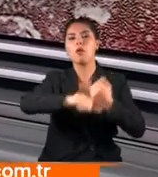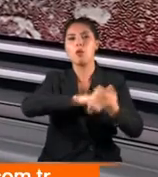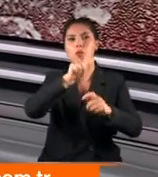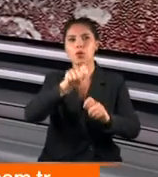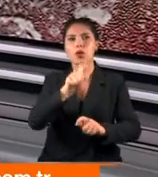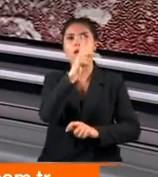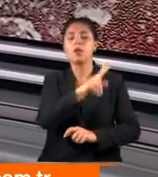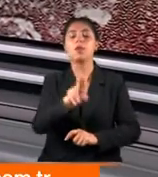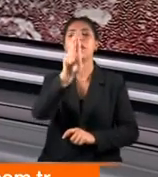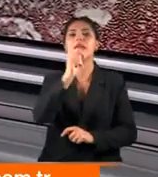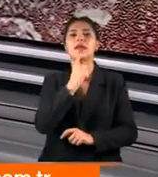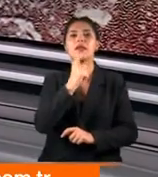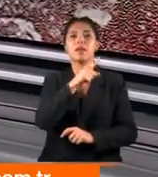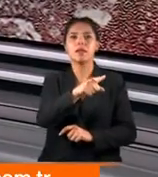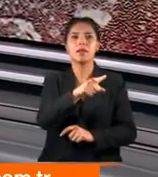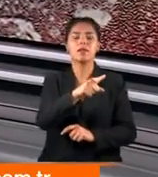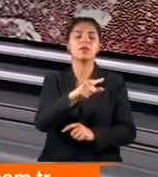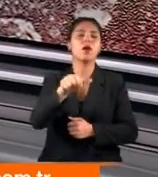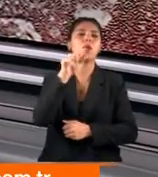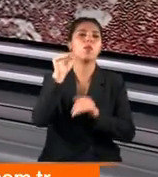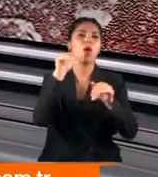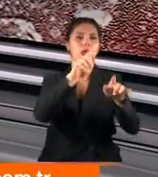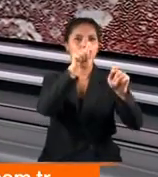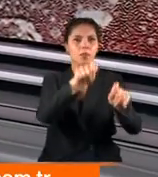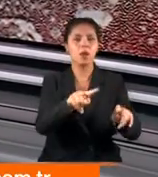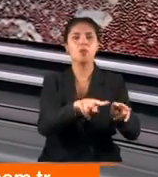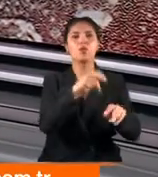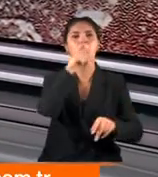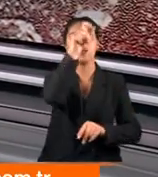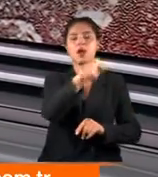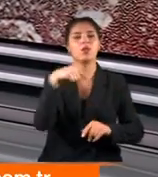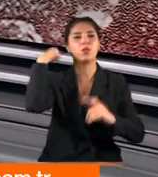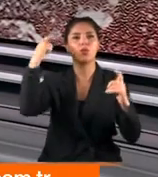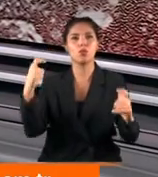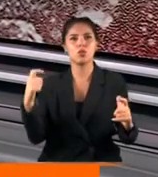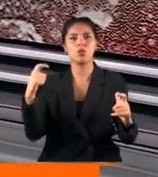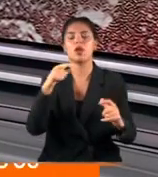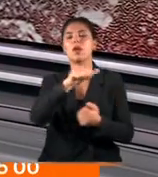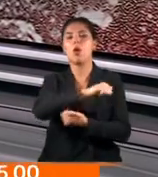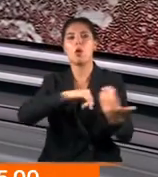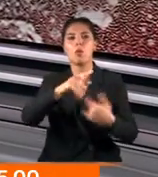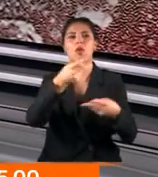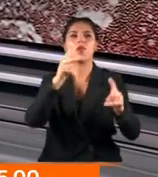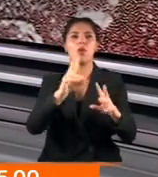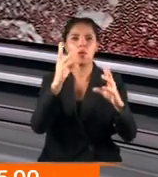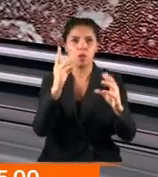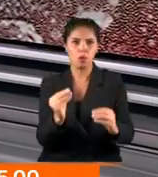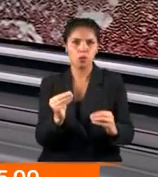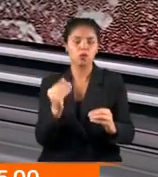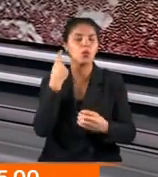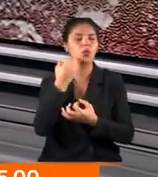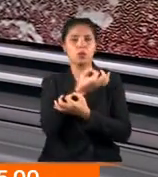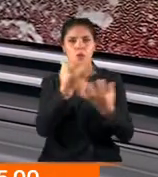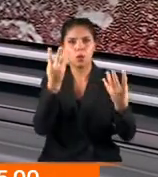gerçekleşen Dağlıca saldırısının planlayıcısı Müzdelif Taşkın'ı Suriye'nin Kamışlı kentinde nokta operasyonuna etkisiz hale getirildiği